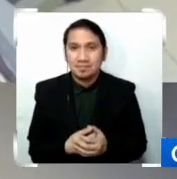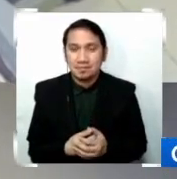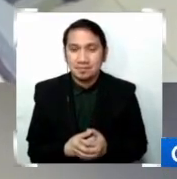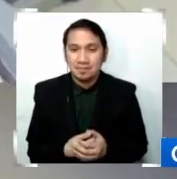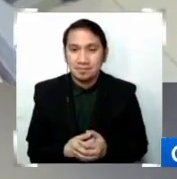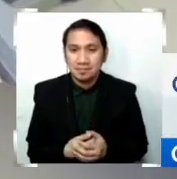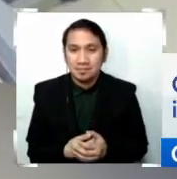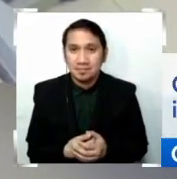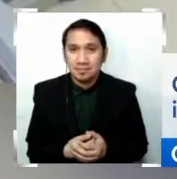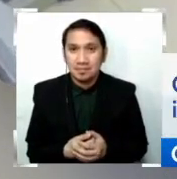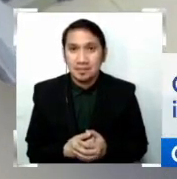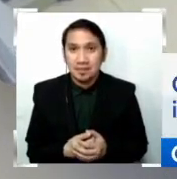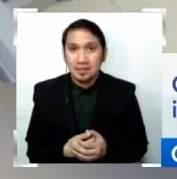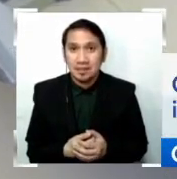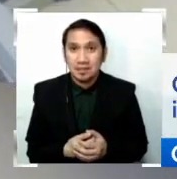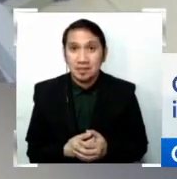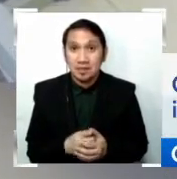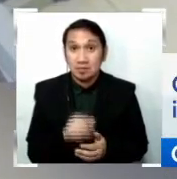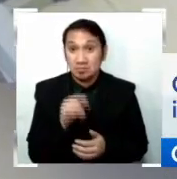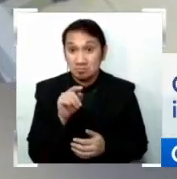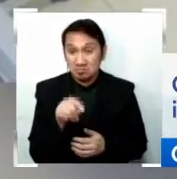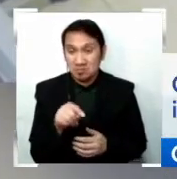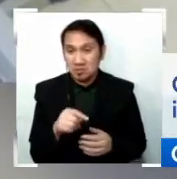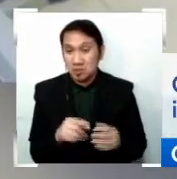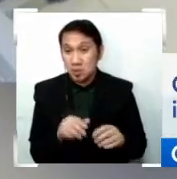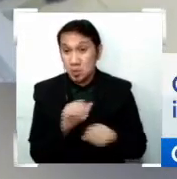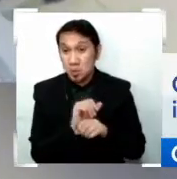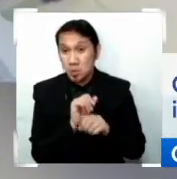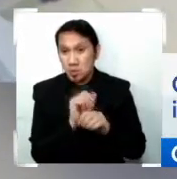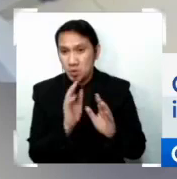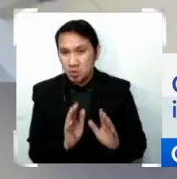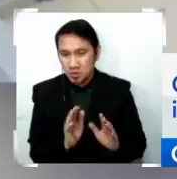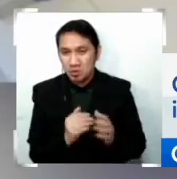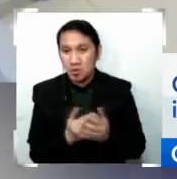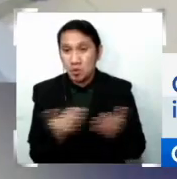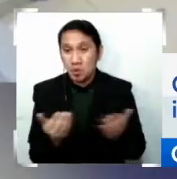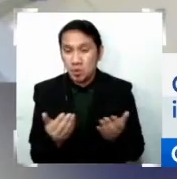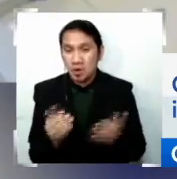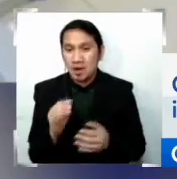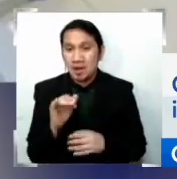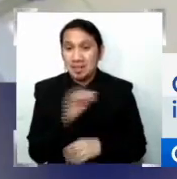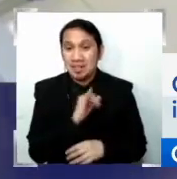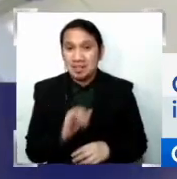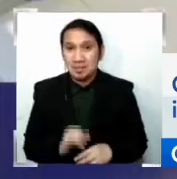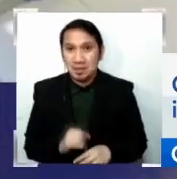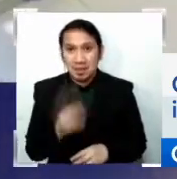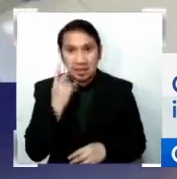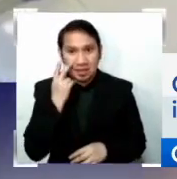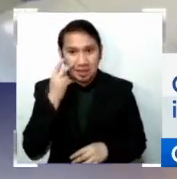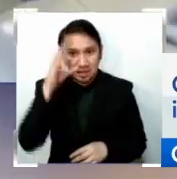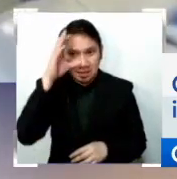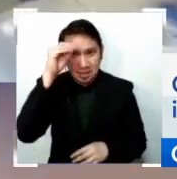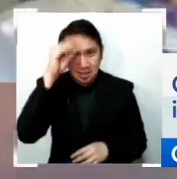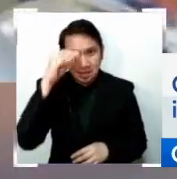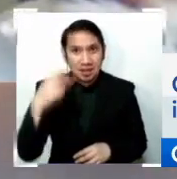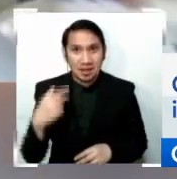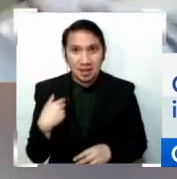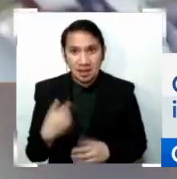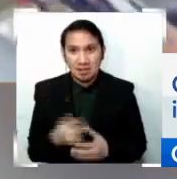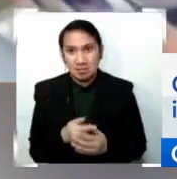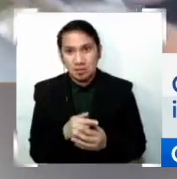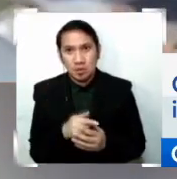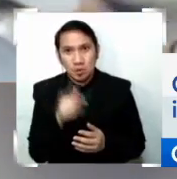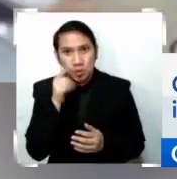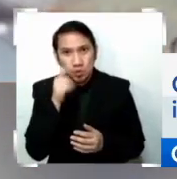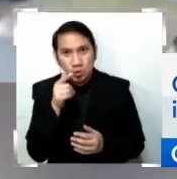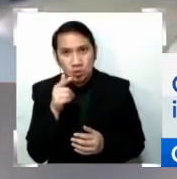Nagtago ang tatlong empleyado ng pawn shop sa Kawayan, Isabela nang makita sa bintana ang isang lalaki na may parang itinututok. Ang sunod